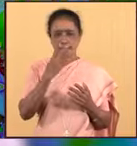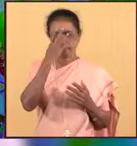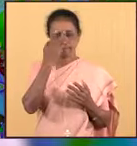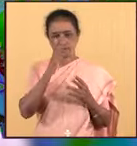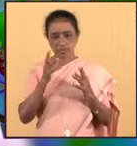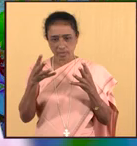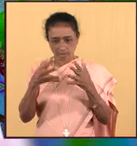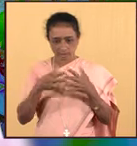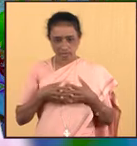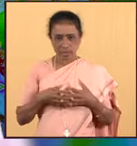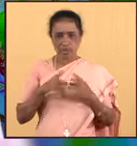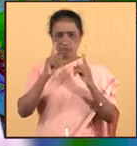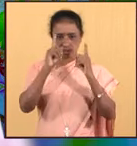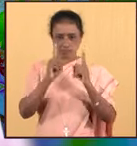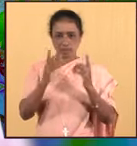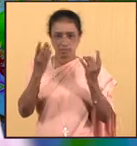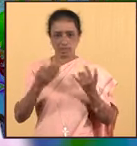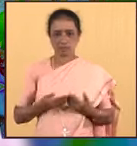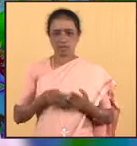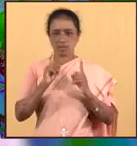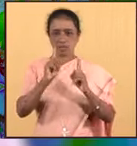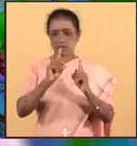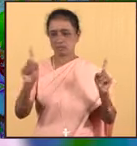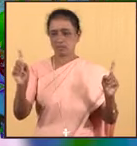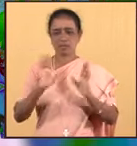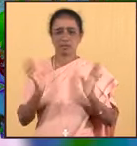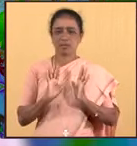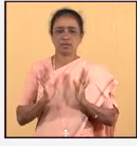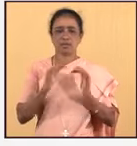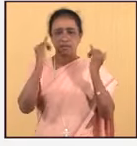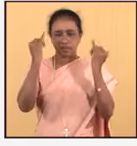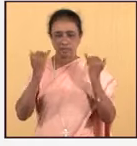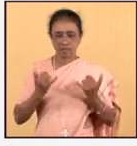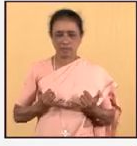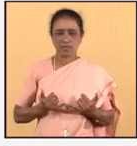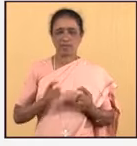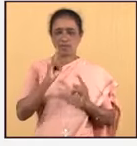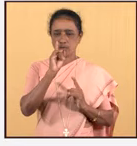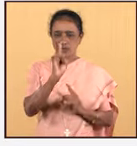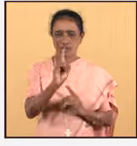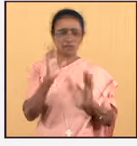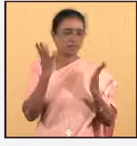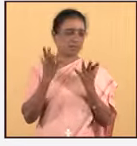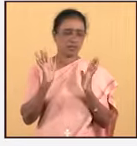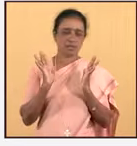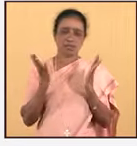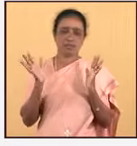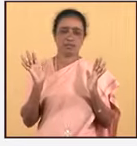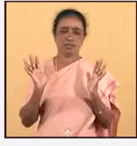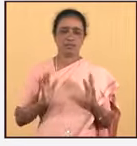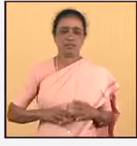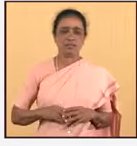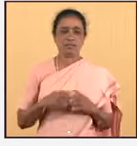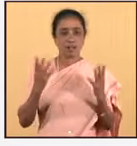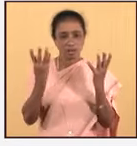என்கும்போது பார்த்தோன்னா, நாட்டிற்கு என்று தனி சமயம் எதுவும் இல்லை, அதாவது இந்திய நாட்டுக்கு என்று எந்த